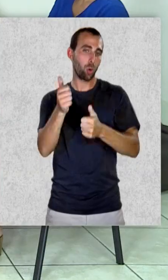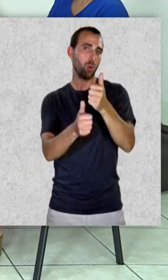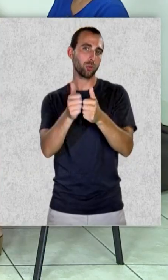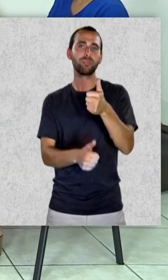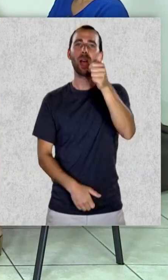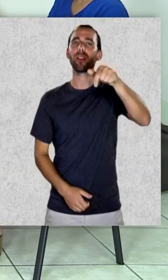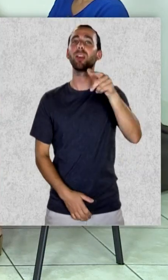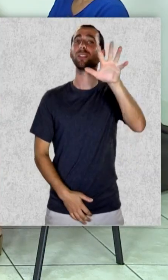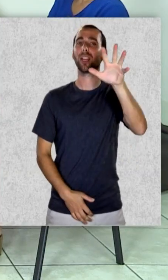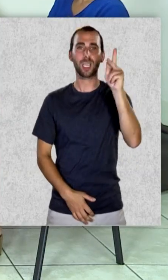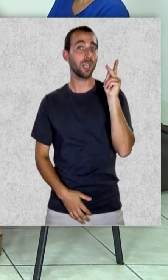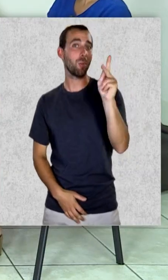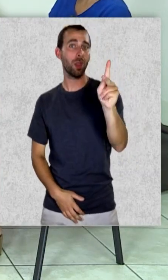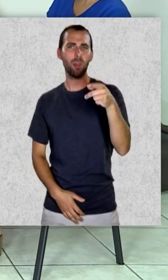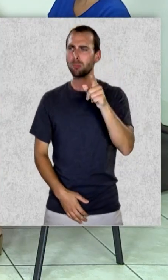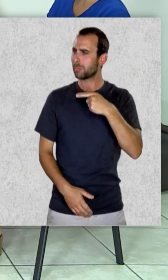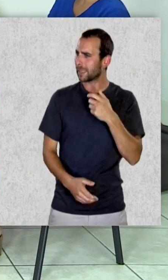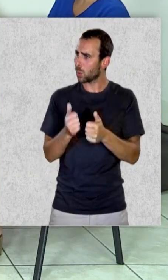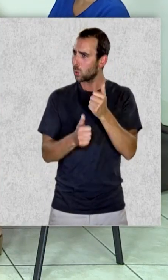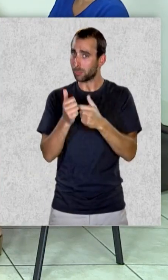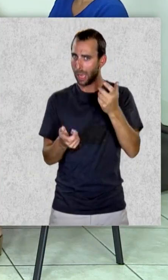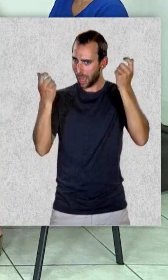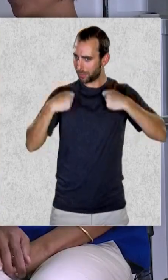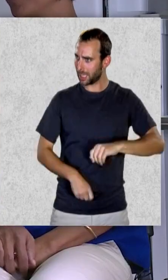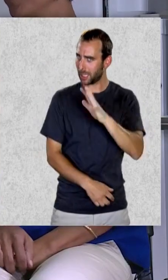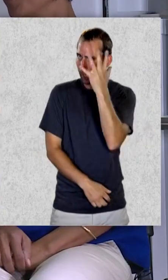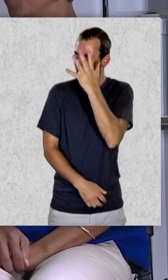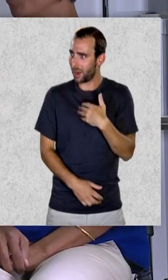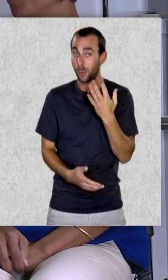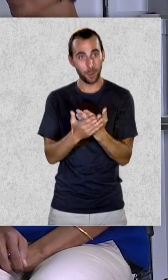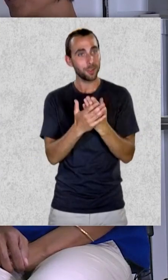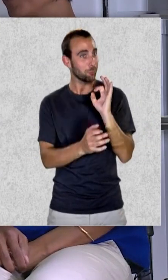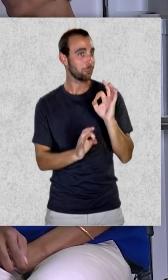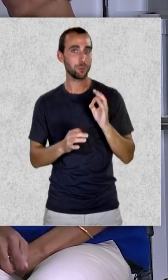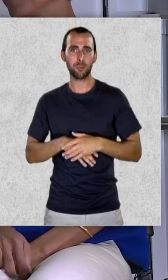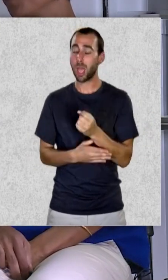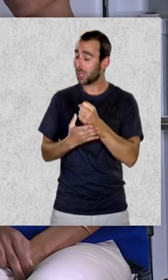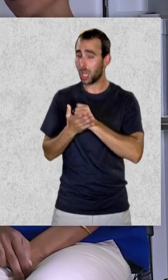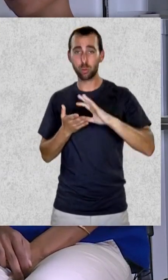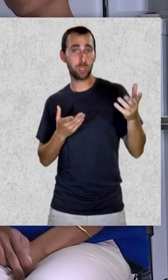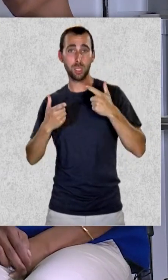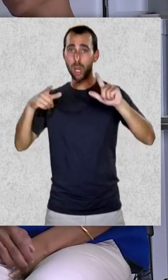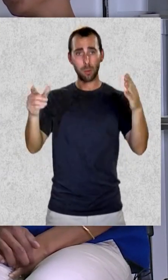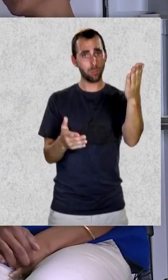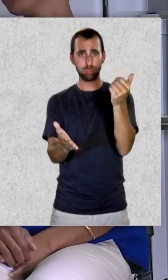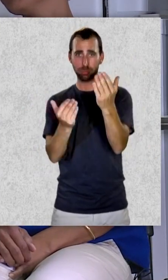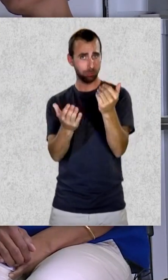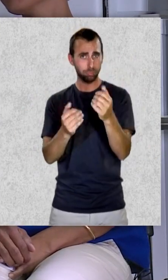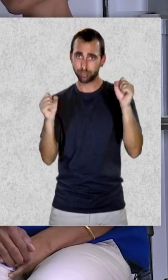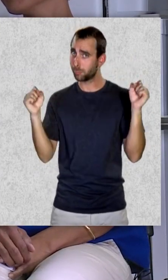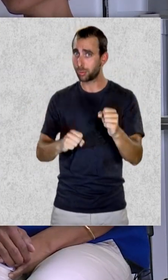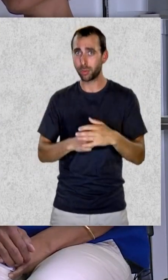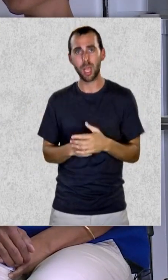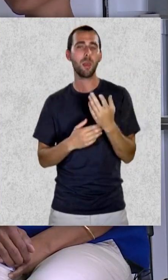près. Une course habillée, déguisée. Déguisée, voilà, d'accord. Gratuite, ouvert à tous, et surtout